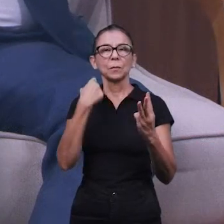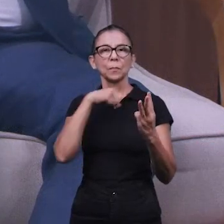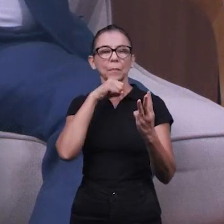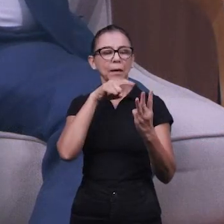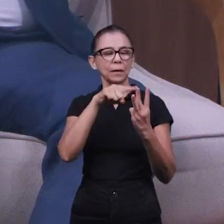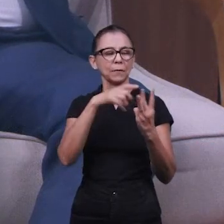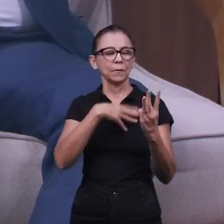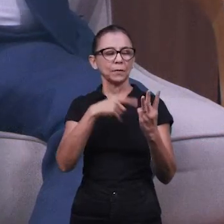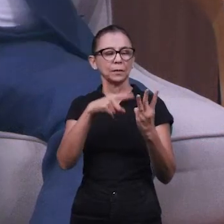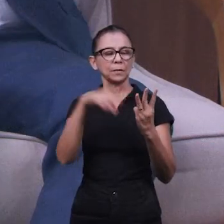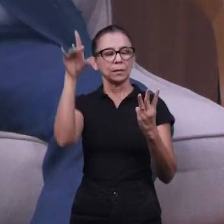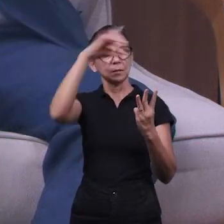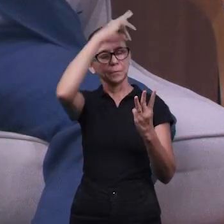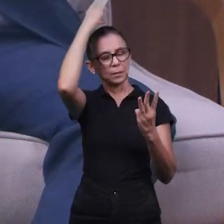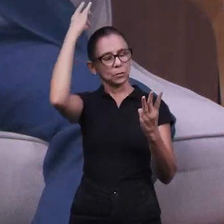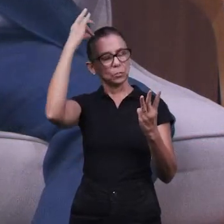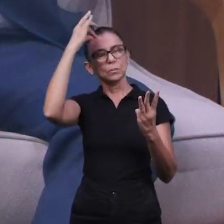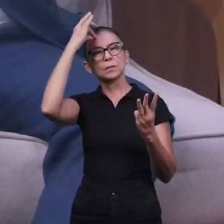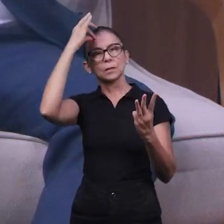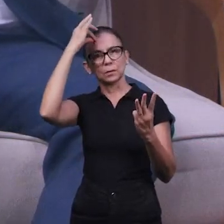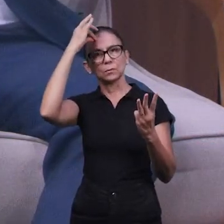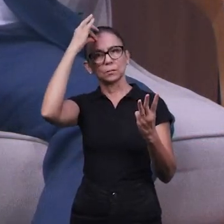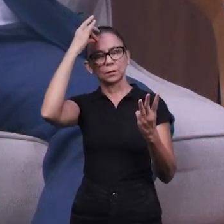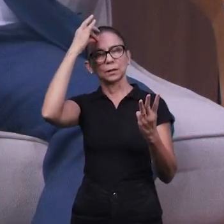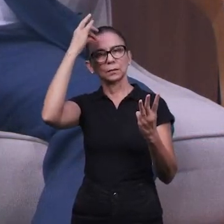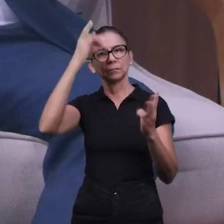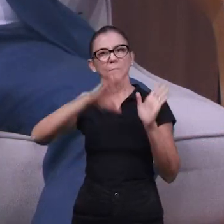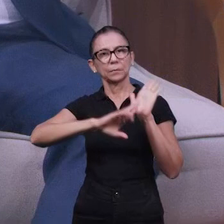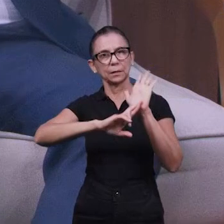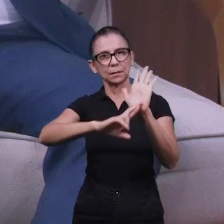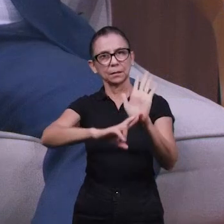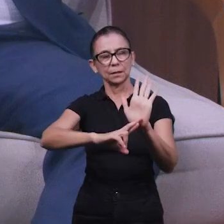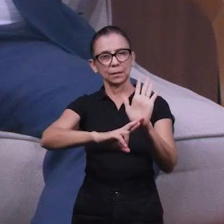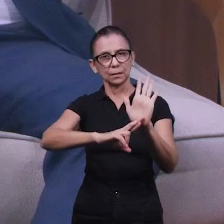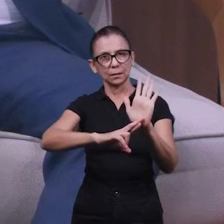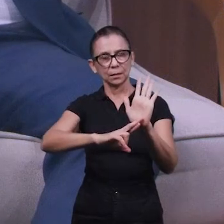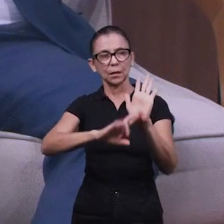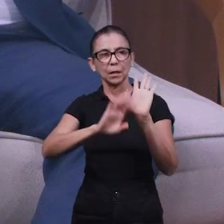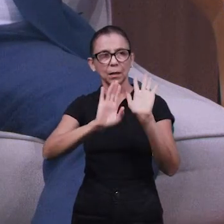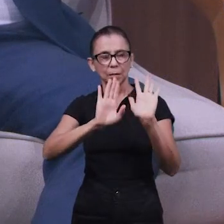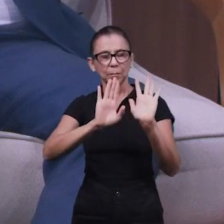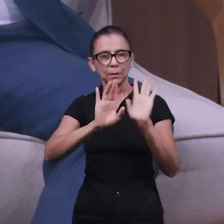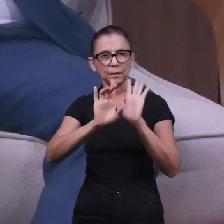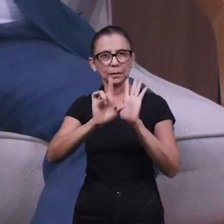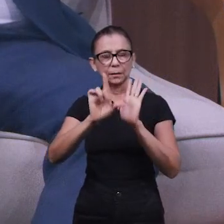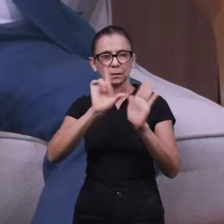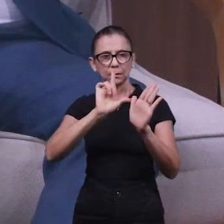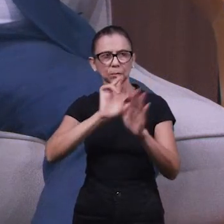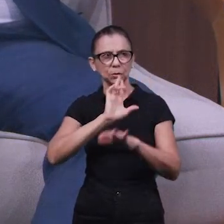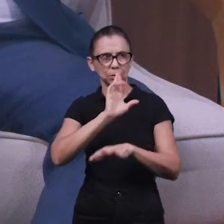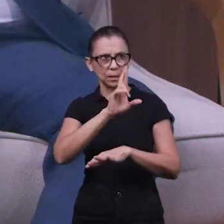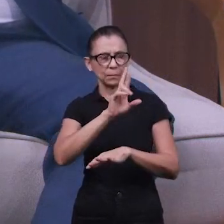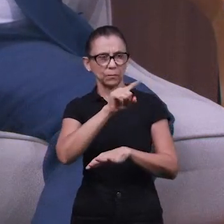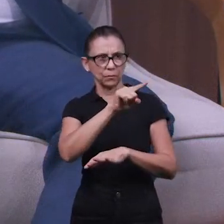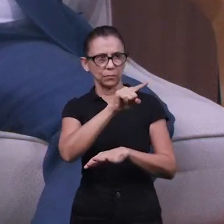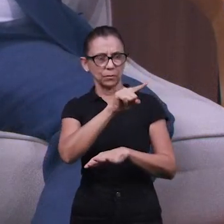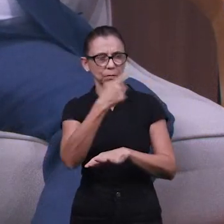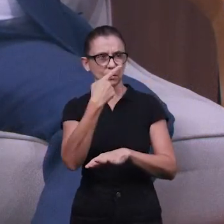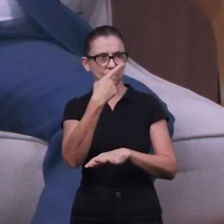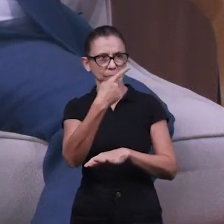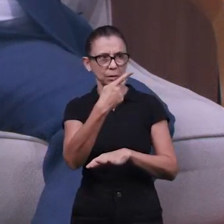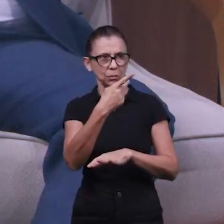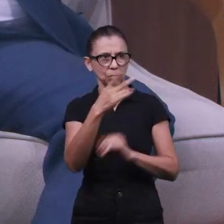Dieu Esprit, Saint-Esprit. Mais avant de répondre, de parler un peu plus sur ça, vous avez